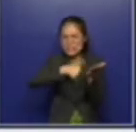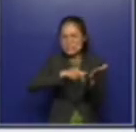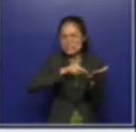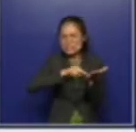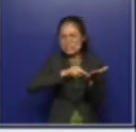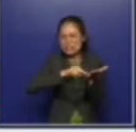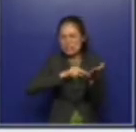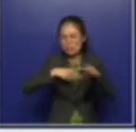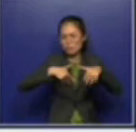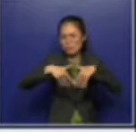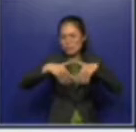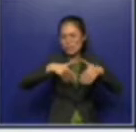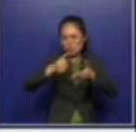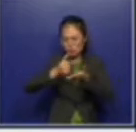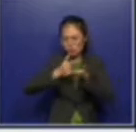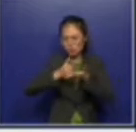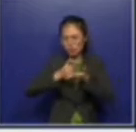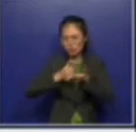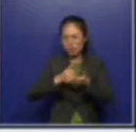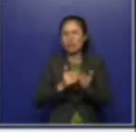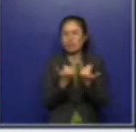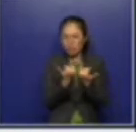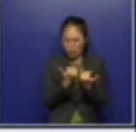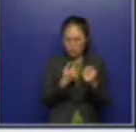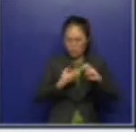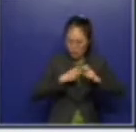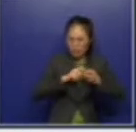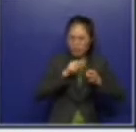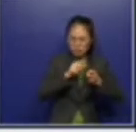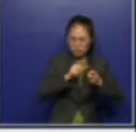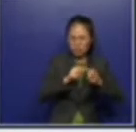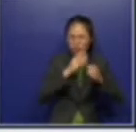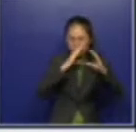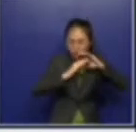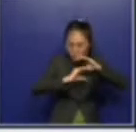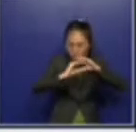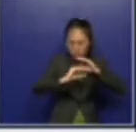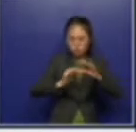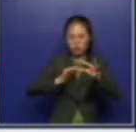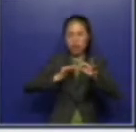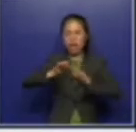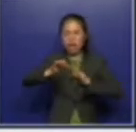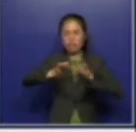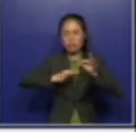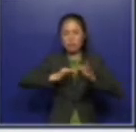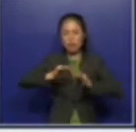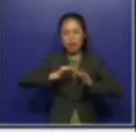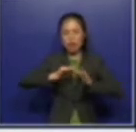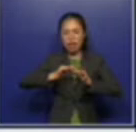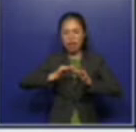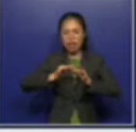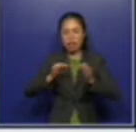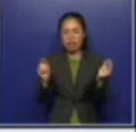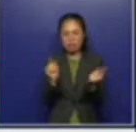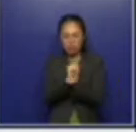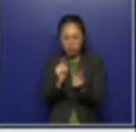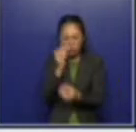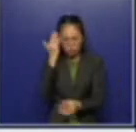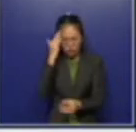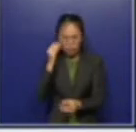องที่ต้องอธิบายให้กับสังคมทำสังคมเข้าใจเพราะที่ผ่านมาเนี่ยตลอด6ปีหลังการปฏิวัติรัฐประห